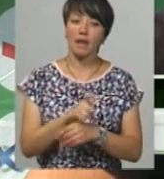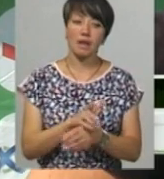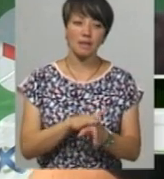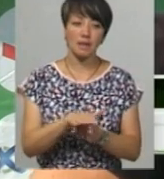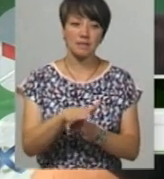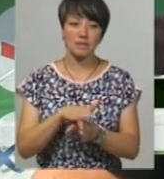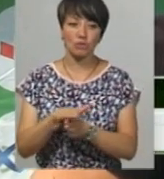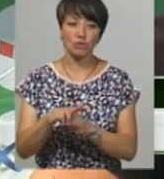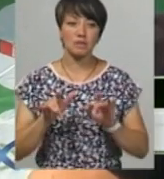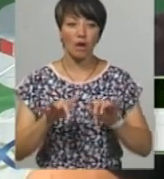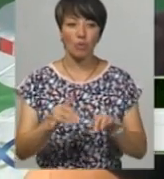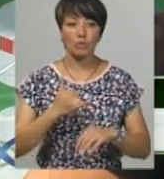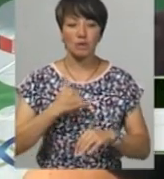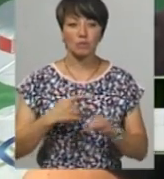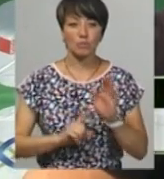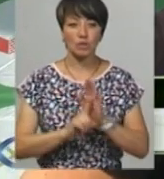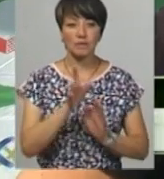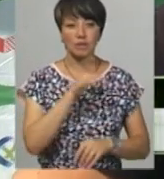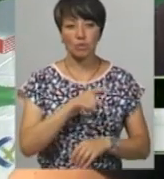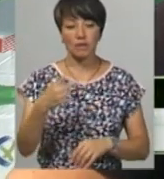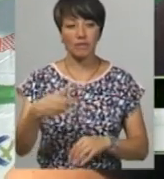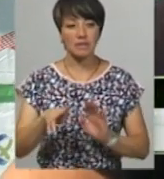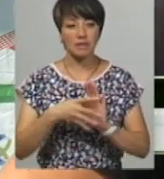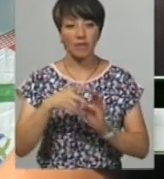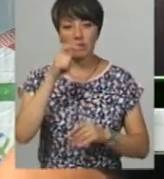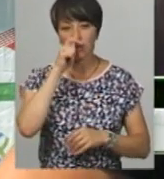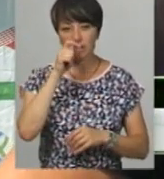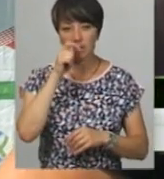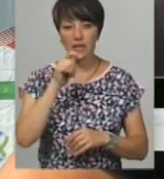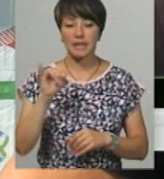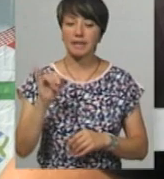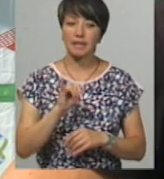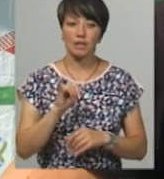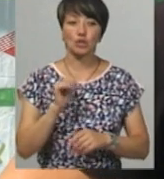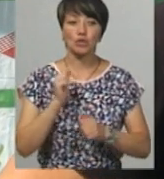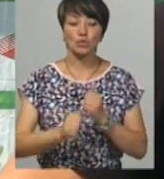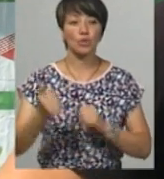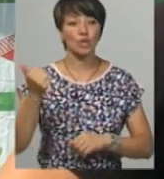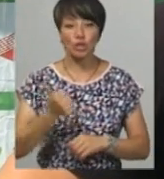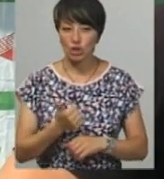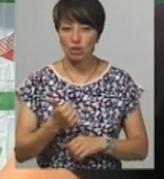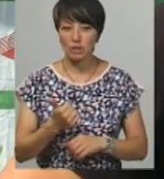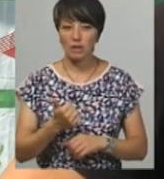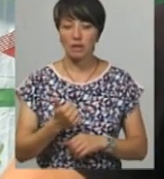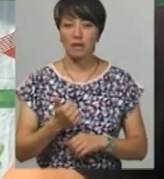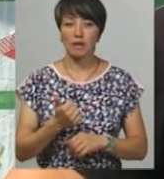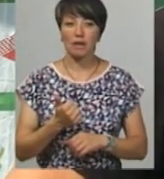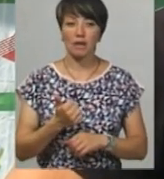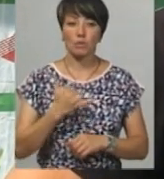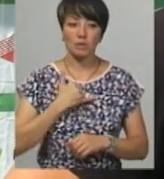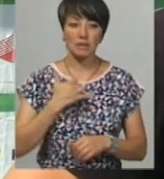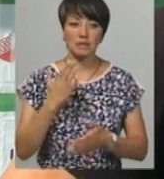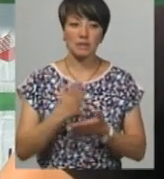найнасиченіший по заходах. В нас почався сезон 29 квітня. І щотижня в нас